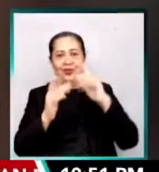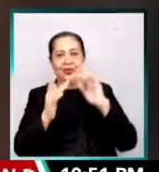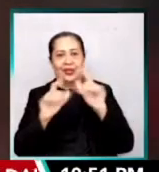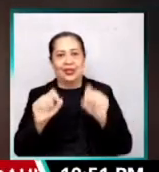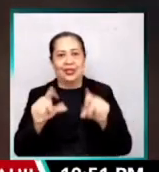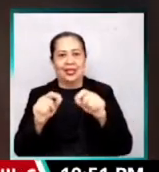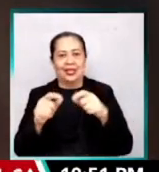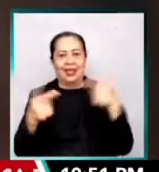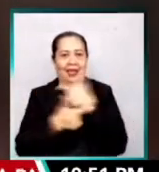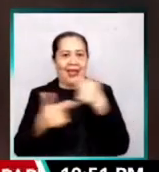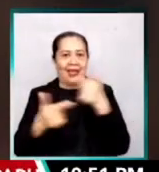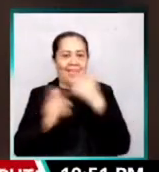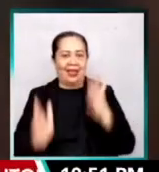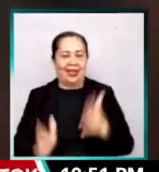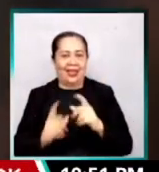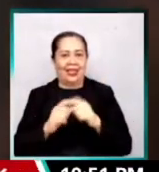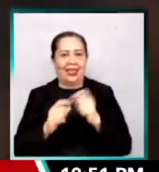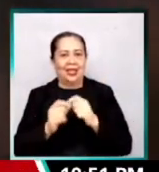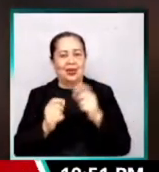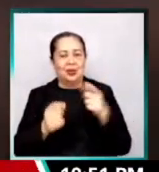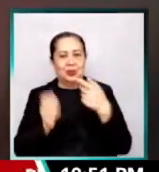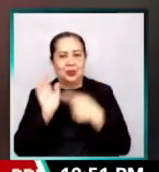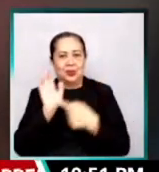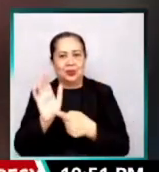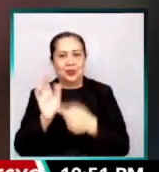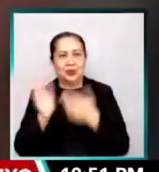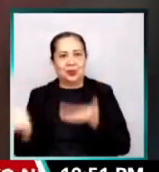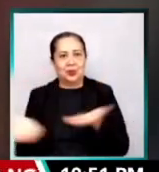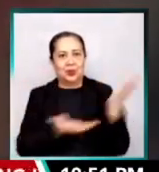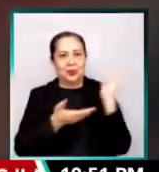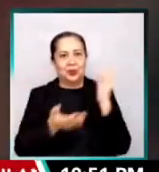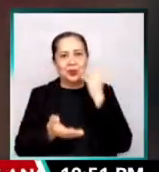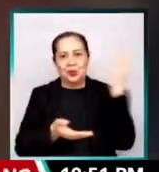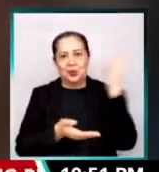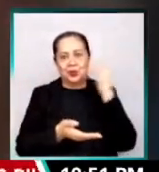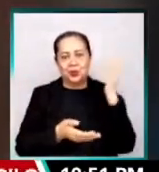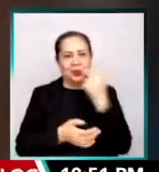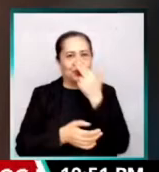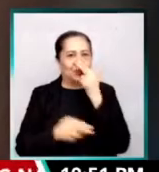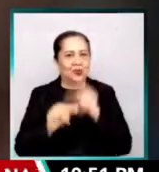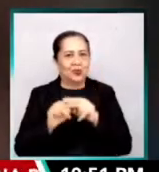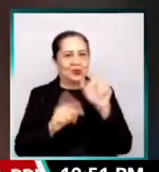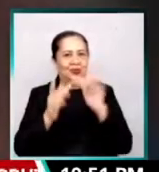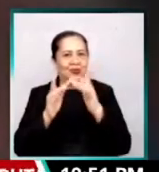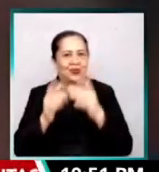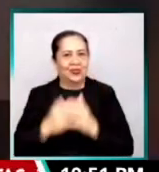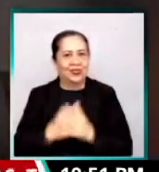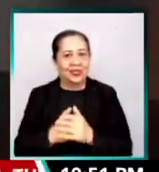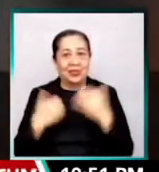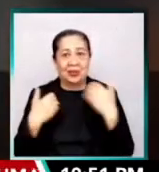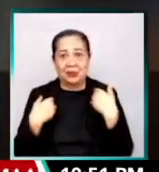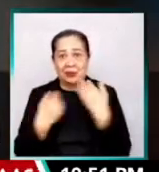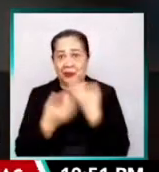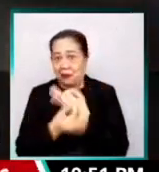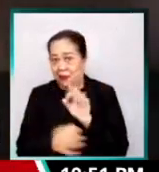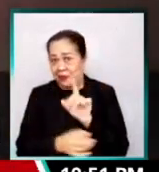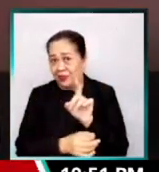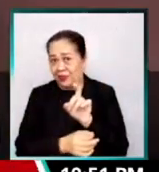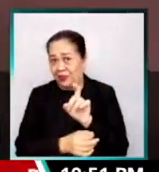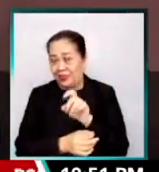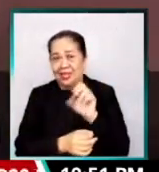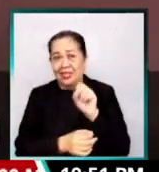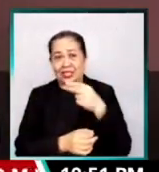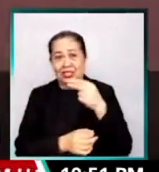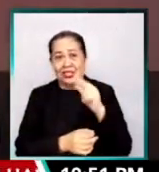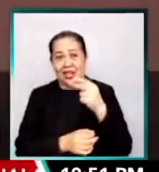komedyante sa kada scoop ng handang iuuwi nila. Pabirong tanong ng netizens, may freebie raw ba na Shanghai?